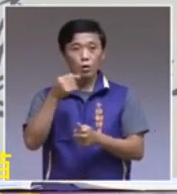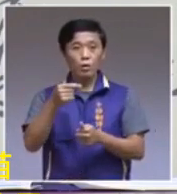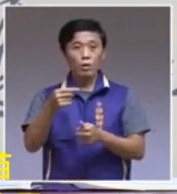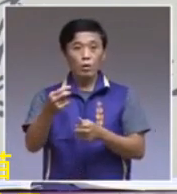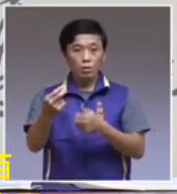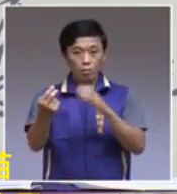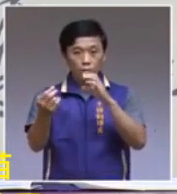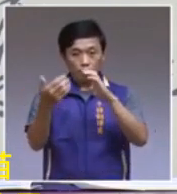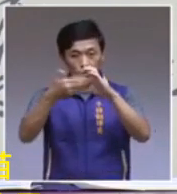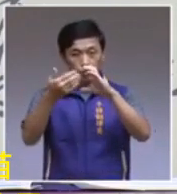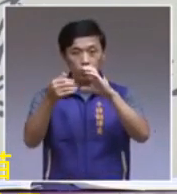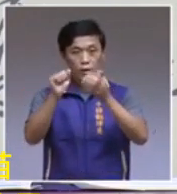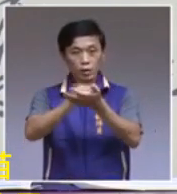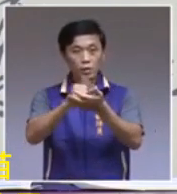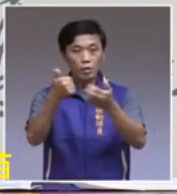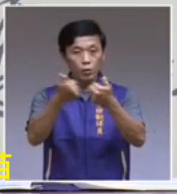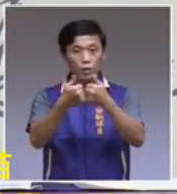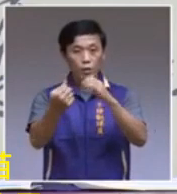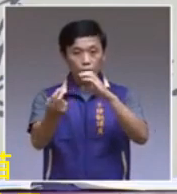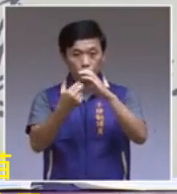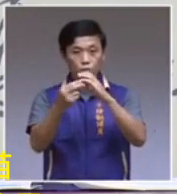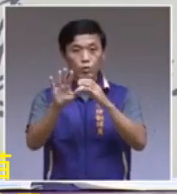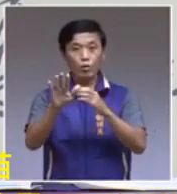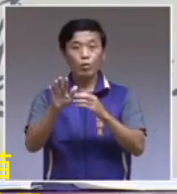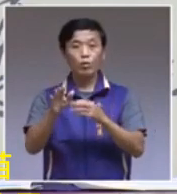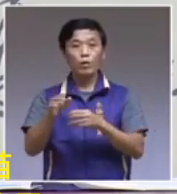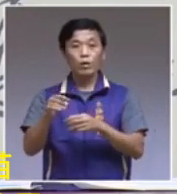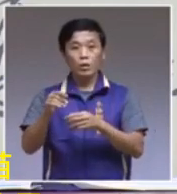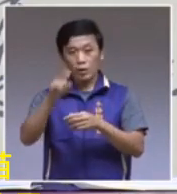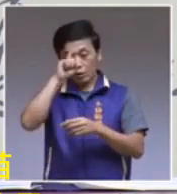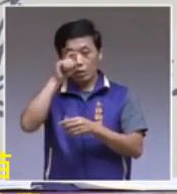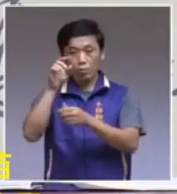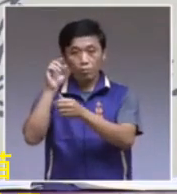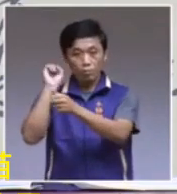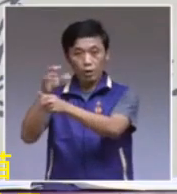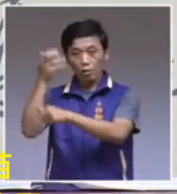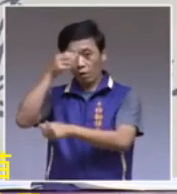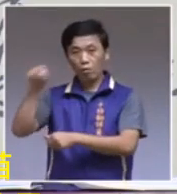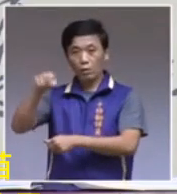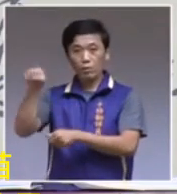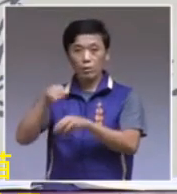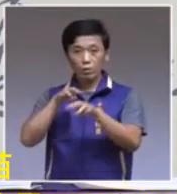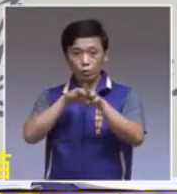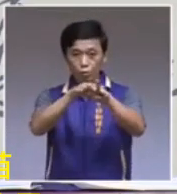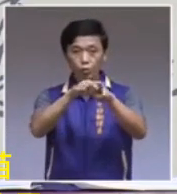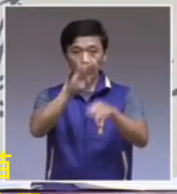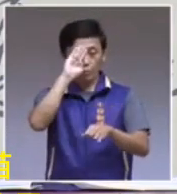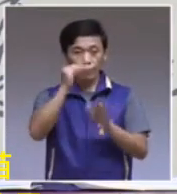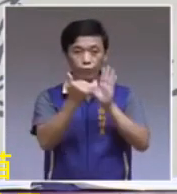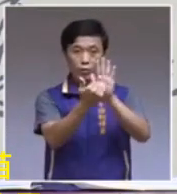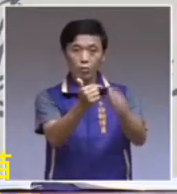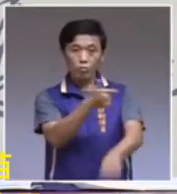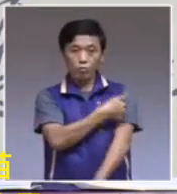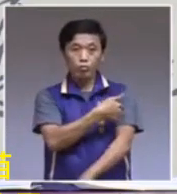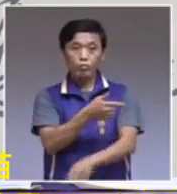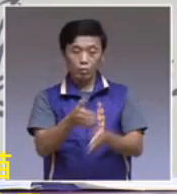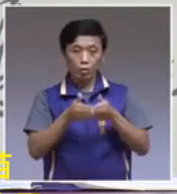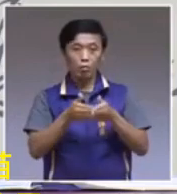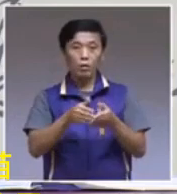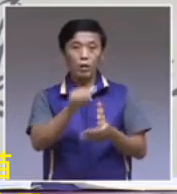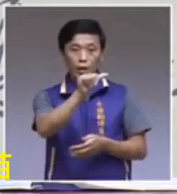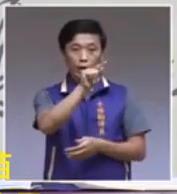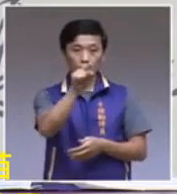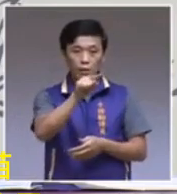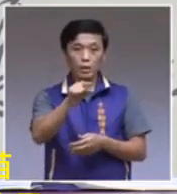长辈时代真正有那爱做会出来做疫苗，那尤其不管是 AZ 也好莫德